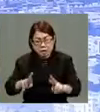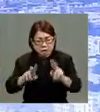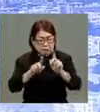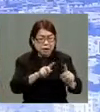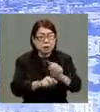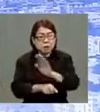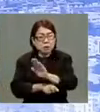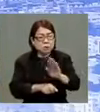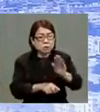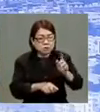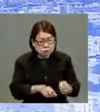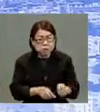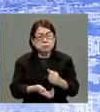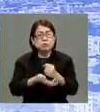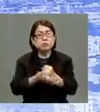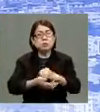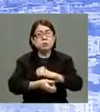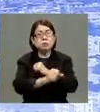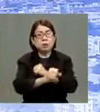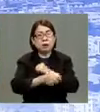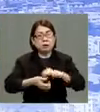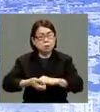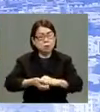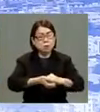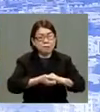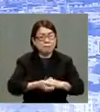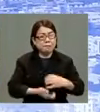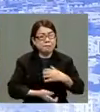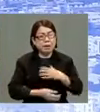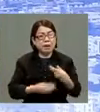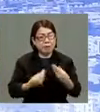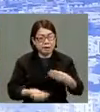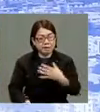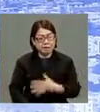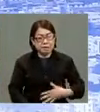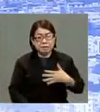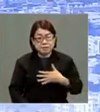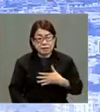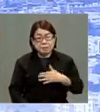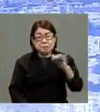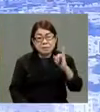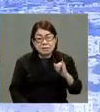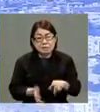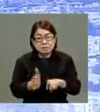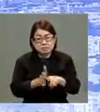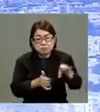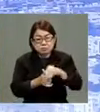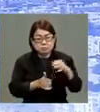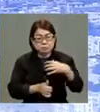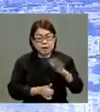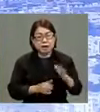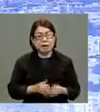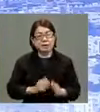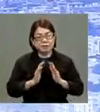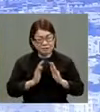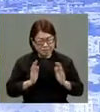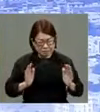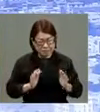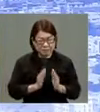านก็ต้องร่วมด้วยช่วยกันเพื่อจะดูแลสุขภาพของสังคมและของประเทศด้วยกันนะครับฝากตัวนี้นะครับกราบขอบพระคุณเป็นอย่างสูง